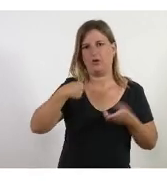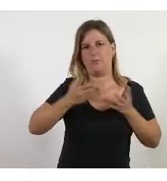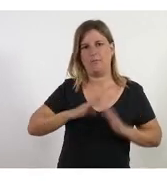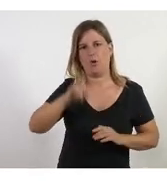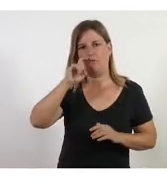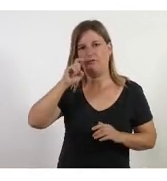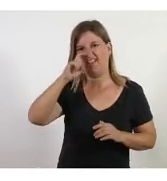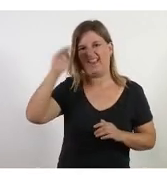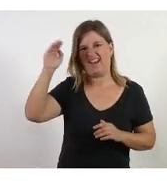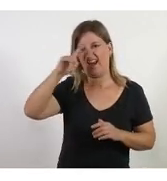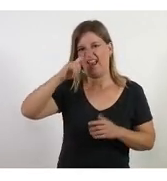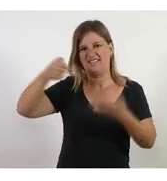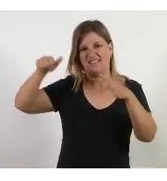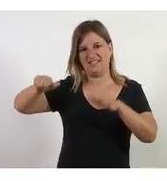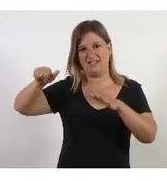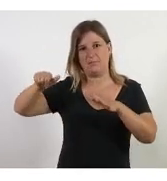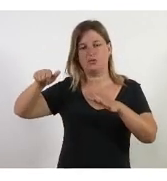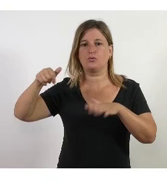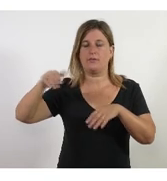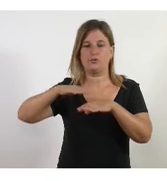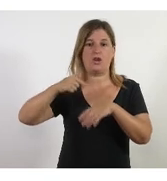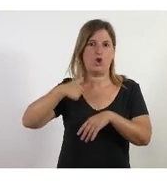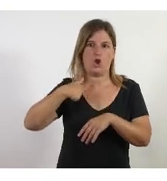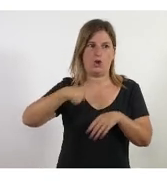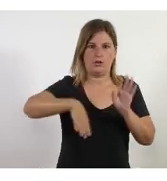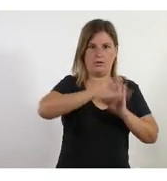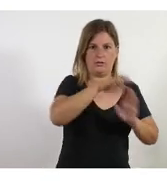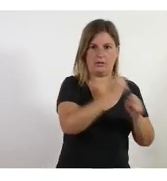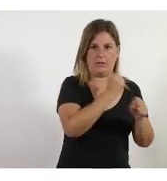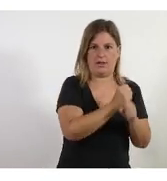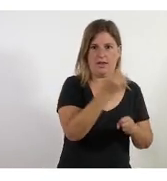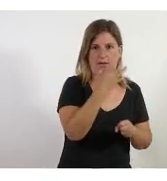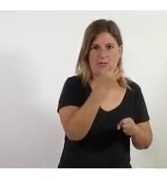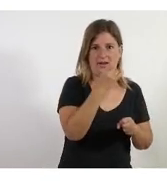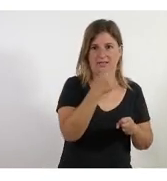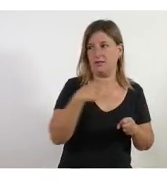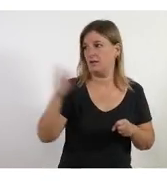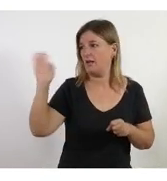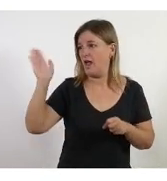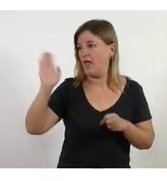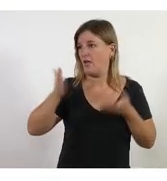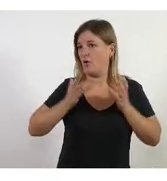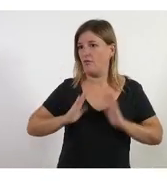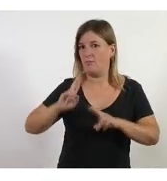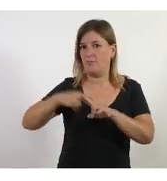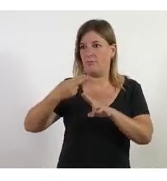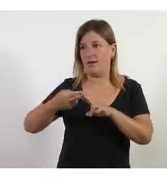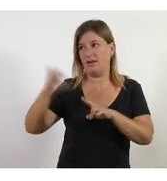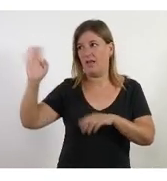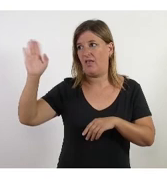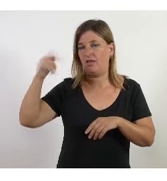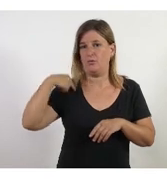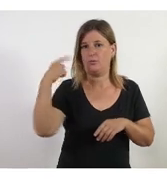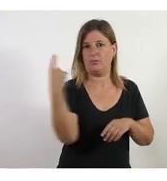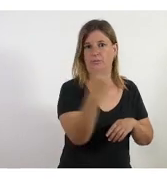6 mesos, me'n vaig anar a treballar al Brasil. Llavors el meu marit i el meu nen a l'aeroport, jo passant la barrera,